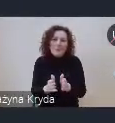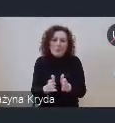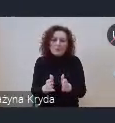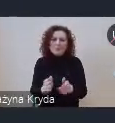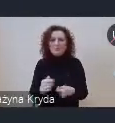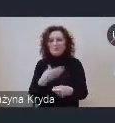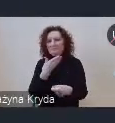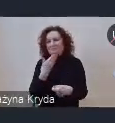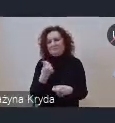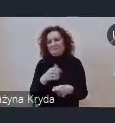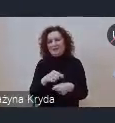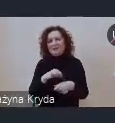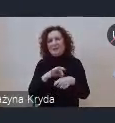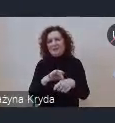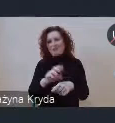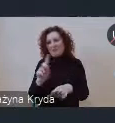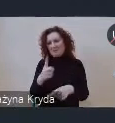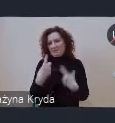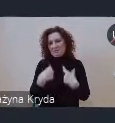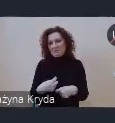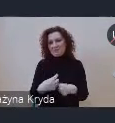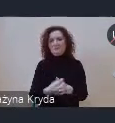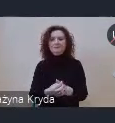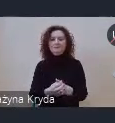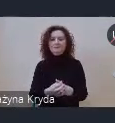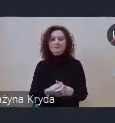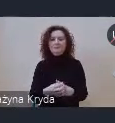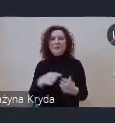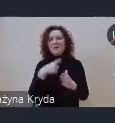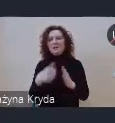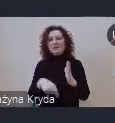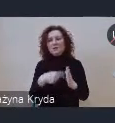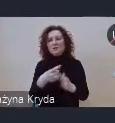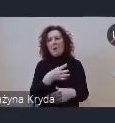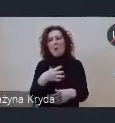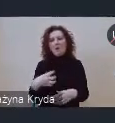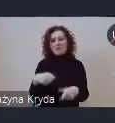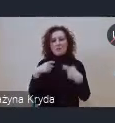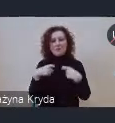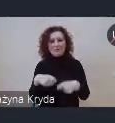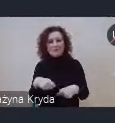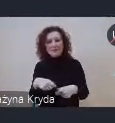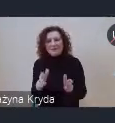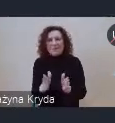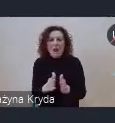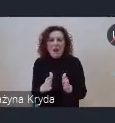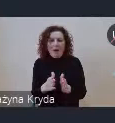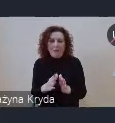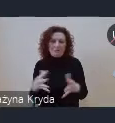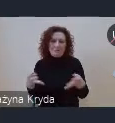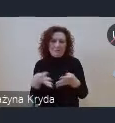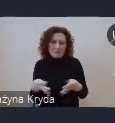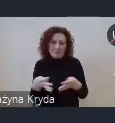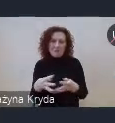żadnej struktury jest prowadzony przez jednego człowieka jakieś Koło Gospodyń Wiejskich czy jakieś takie rzeczy na malutkie takie Stowarzyszenia